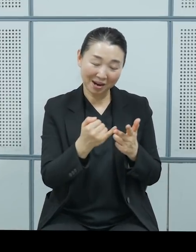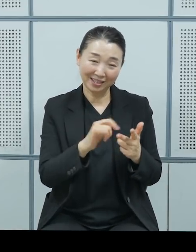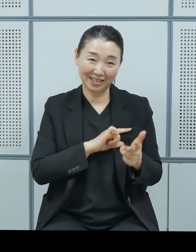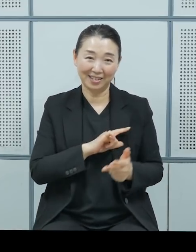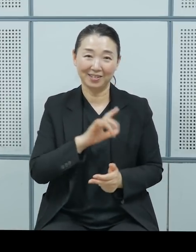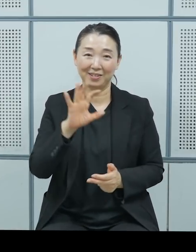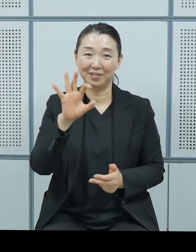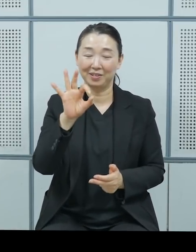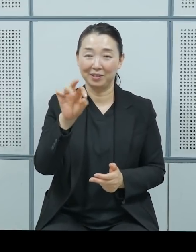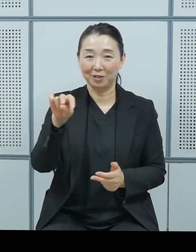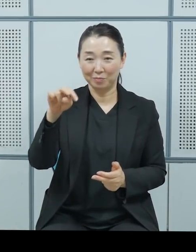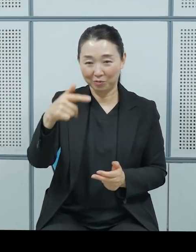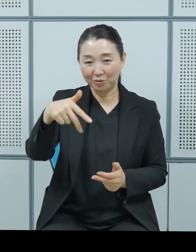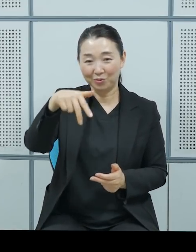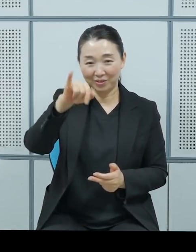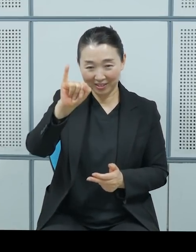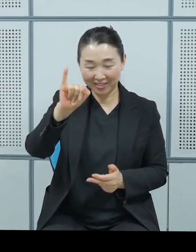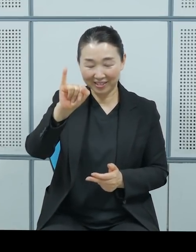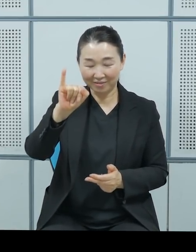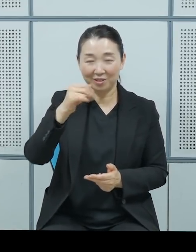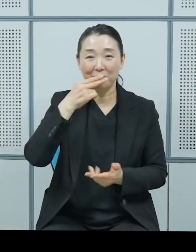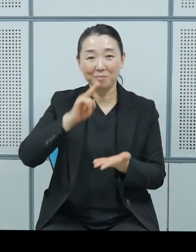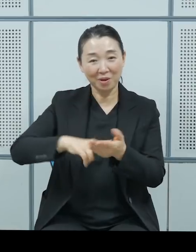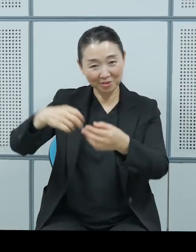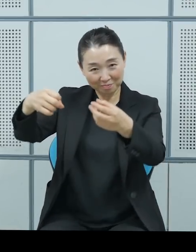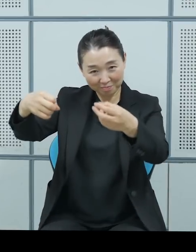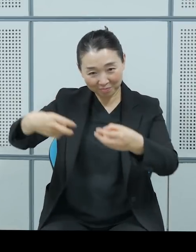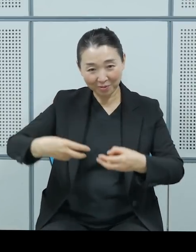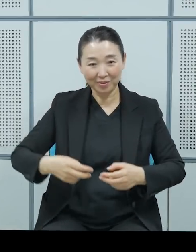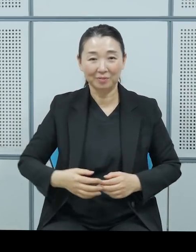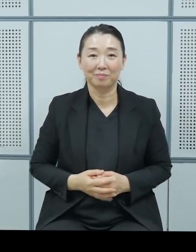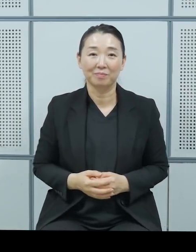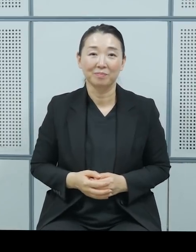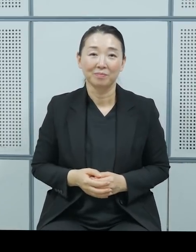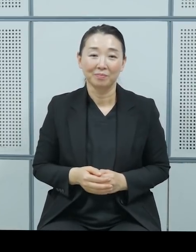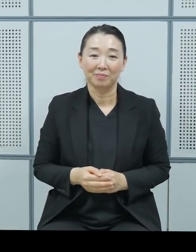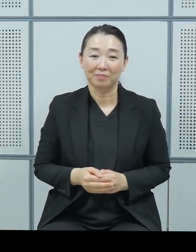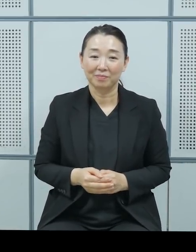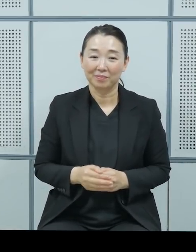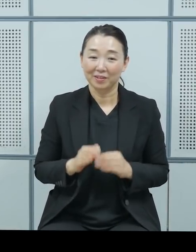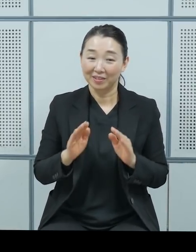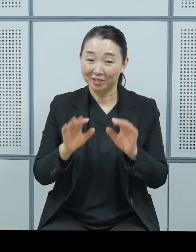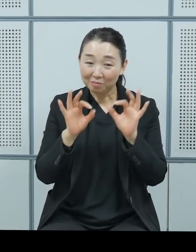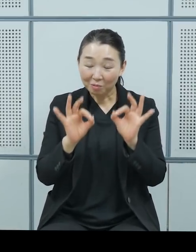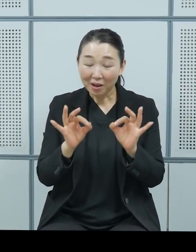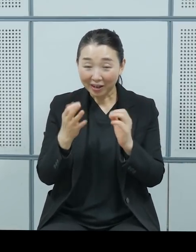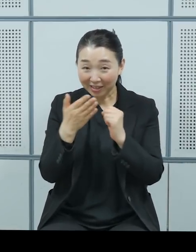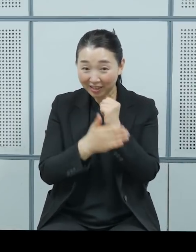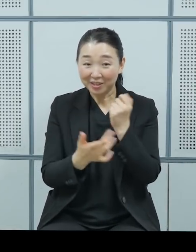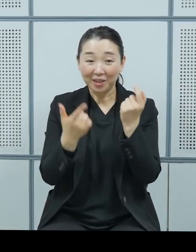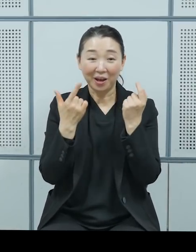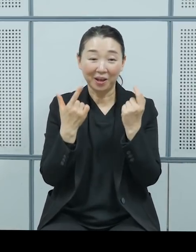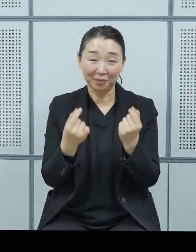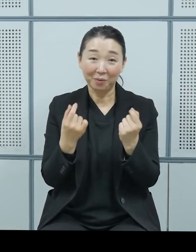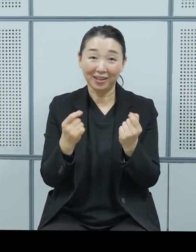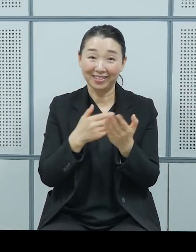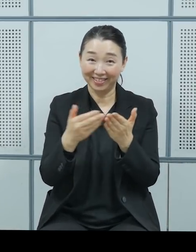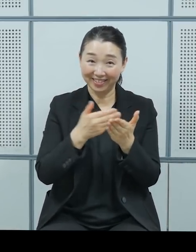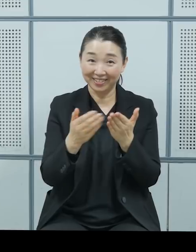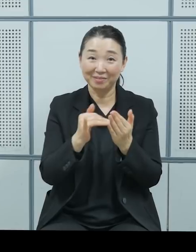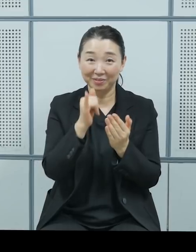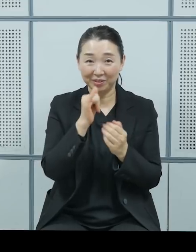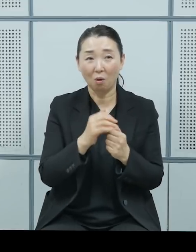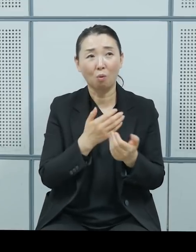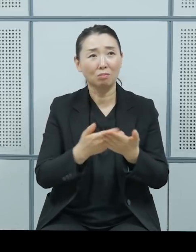네. 윤지가 아빠에게 편지를 작년에 보냈나 봐요. 네. 그래서 제가 들고 있는데 지금 보면 아까 우리가 봤던 그 사진하고 똑같은 그림을 그림.